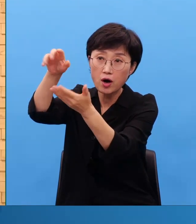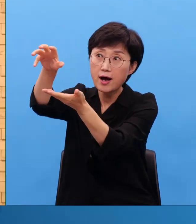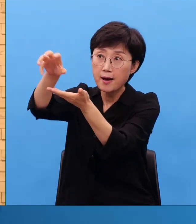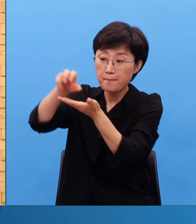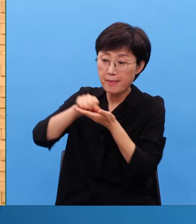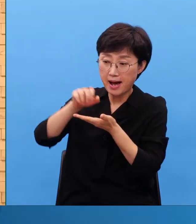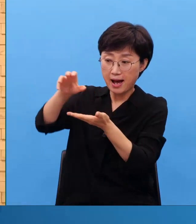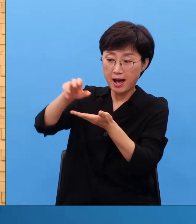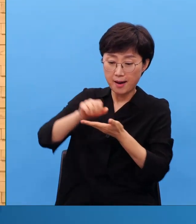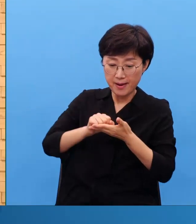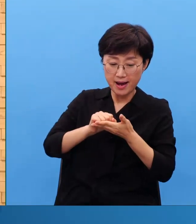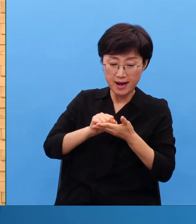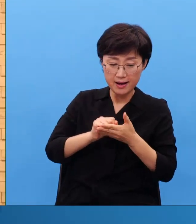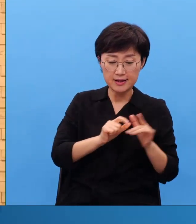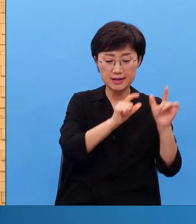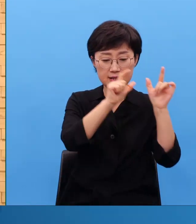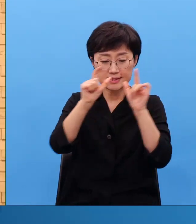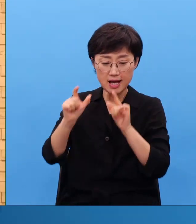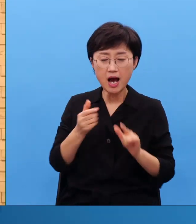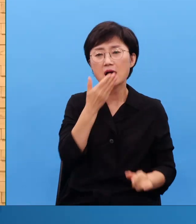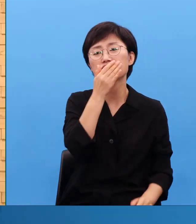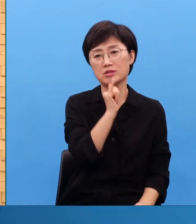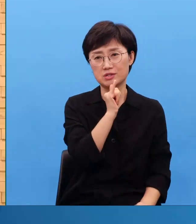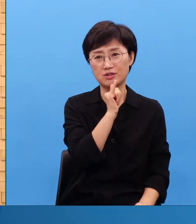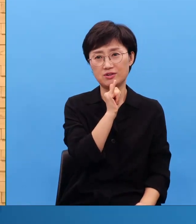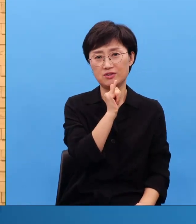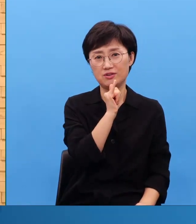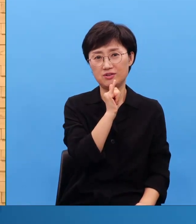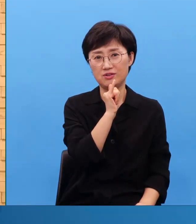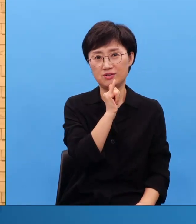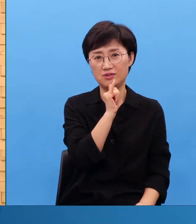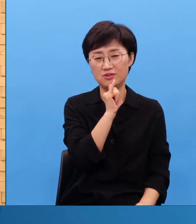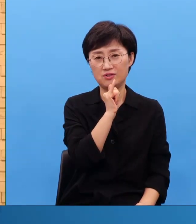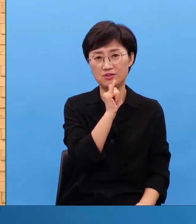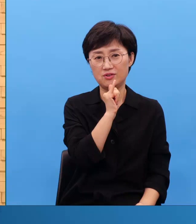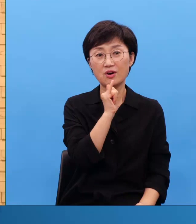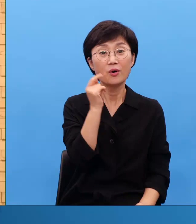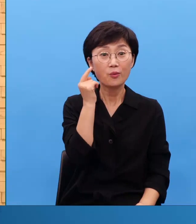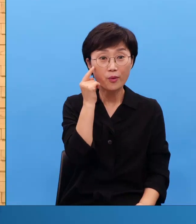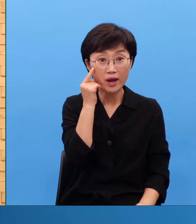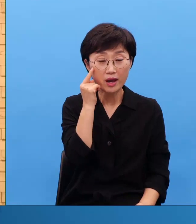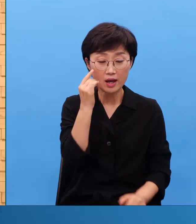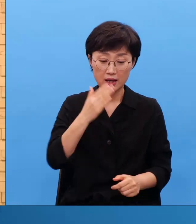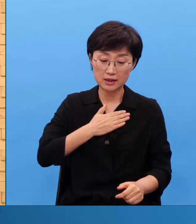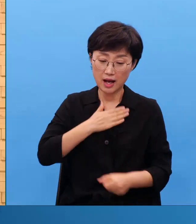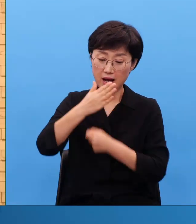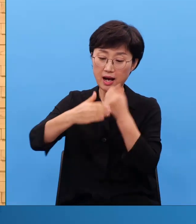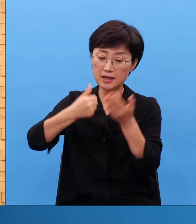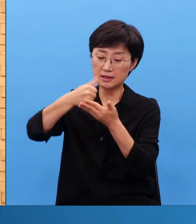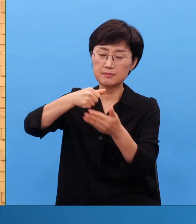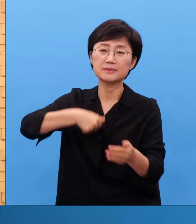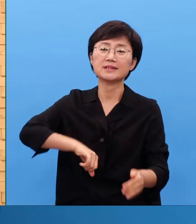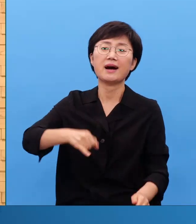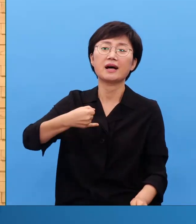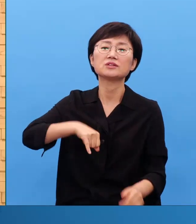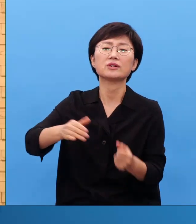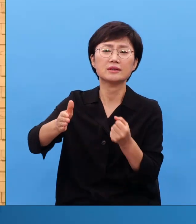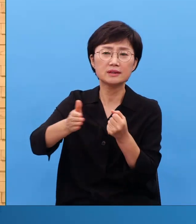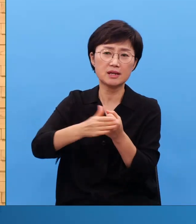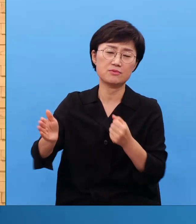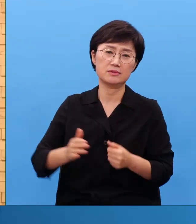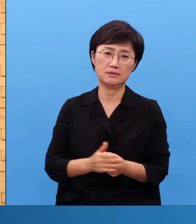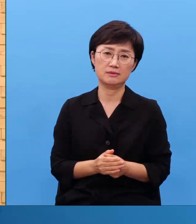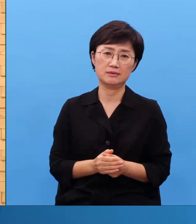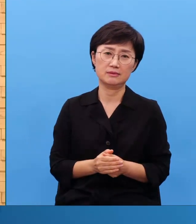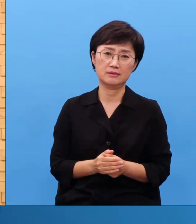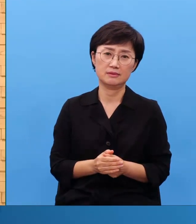blessings of that. 그걸 보고 하나님 우리를 자녀로 삼은 양자라고 한 겁니다. And God has adopted us as His own. 이건